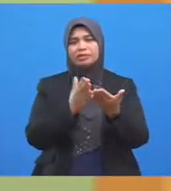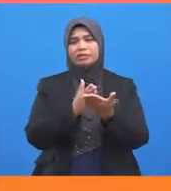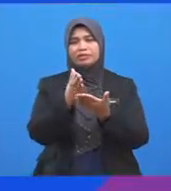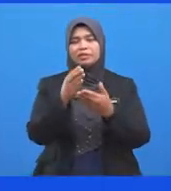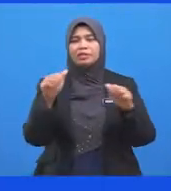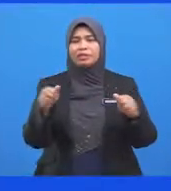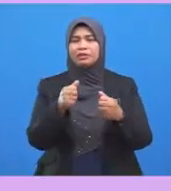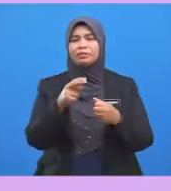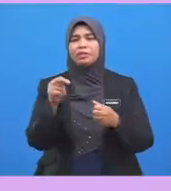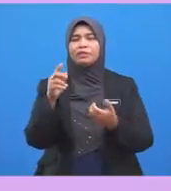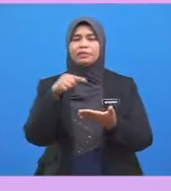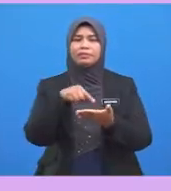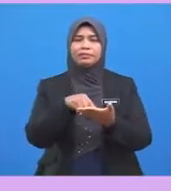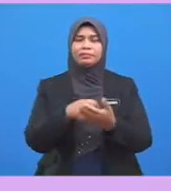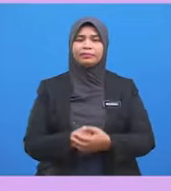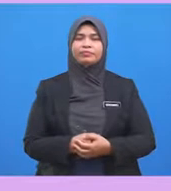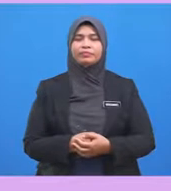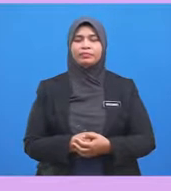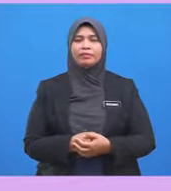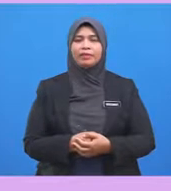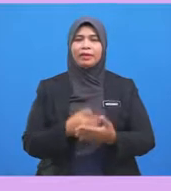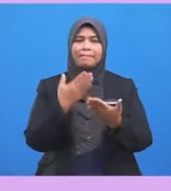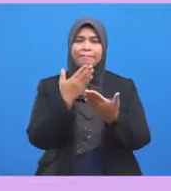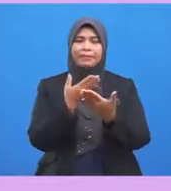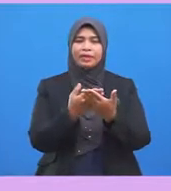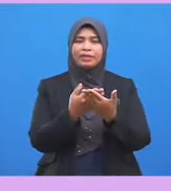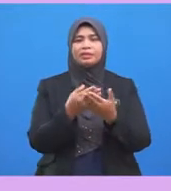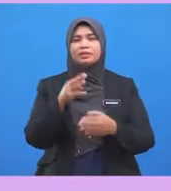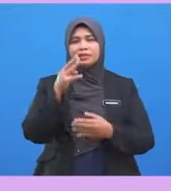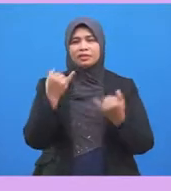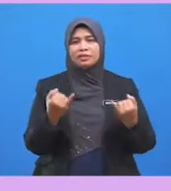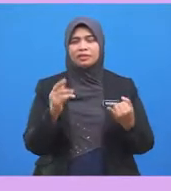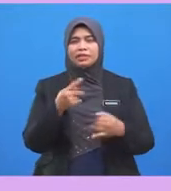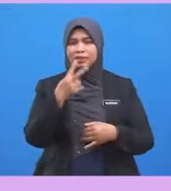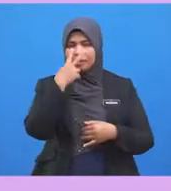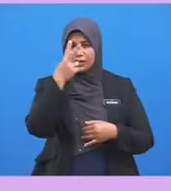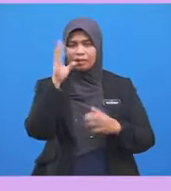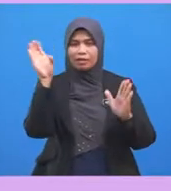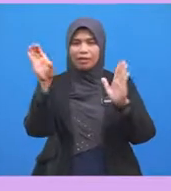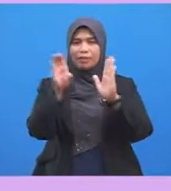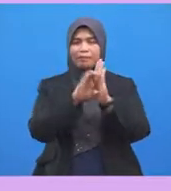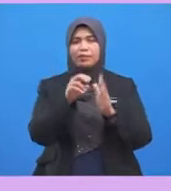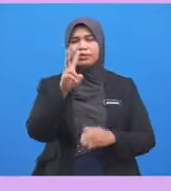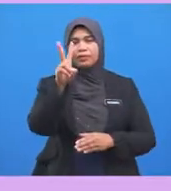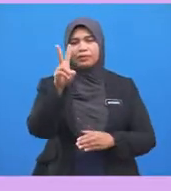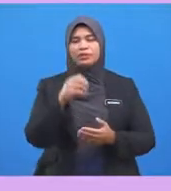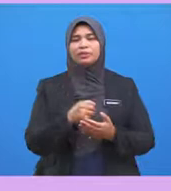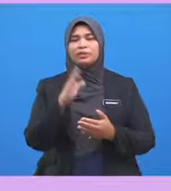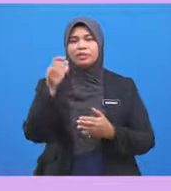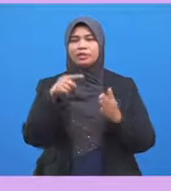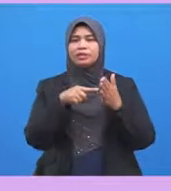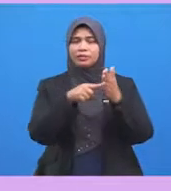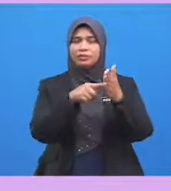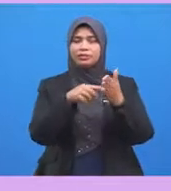kamu. Baik, murid-murid. Sekarang, cuba melihat gambar kedua yang ditunjukkan